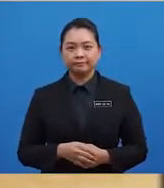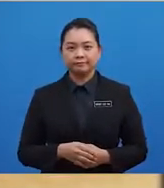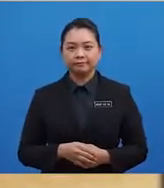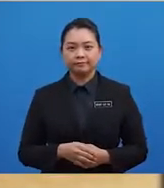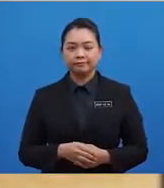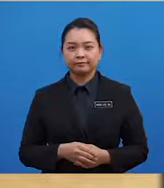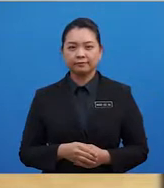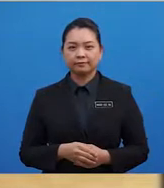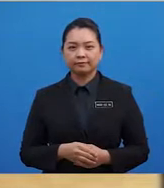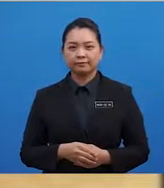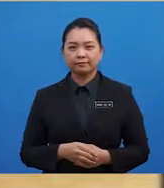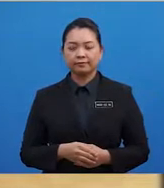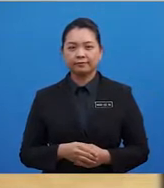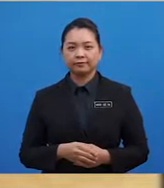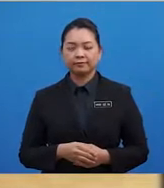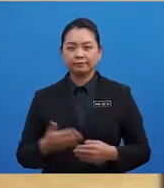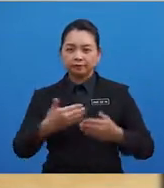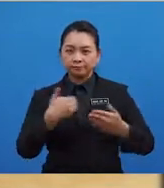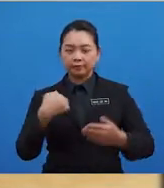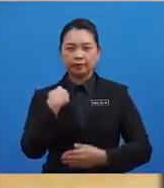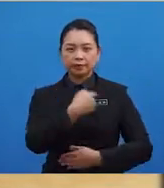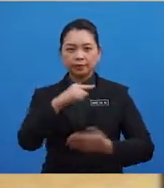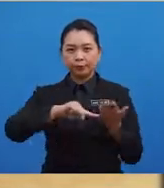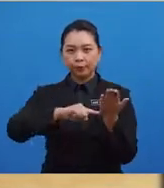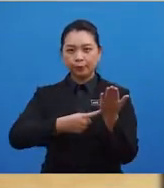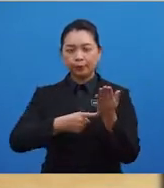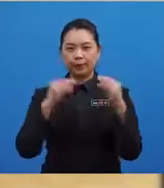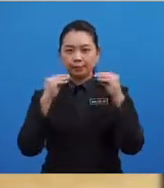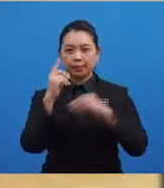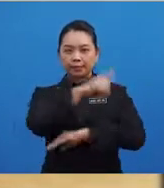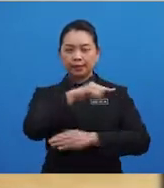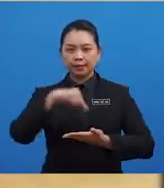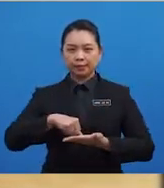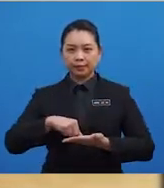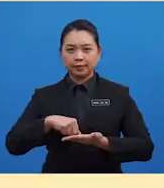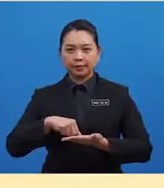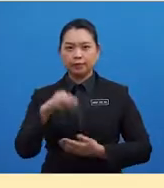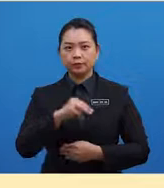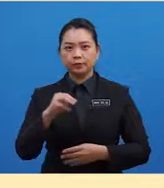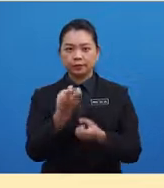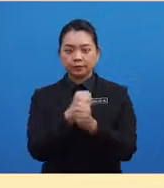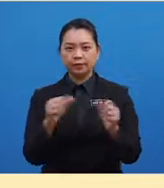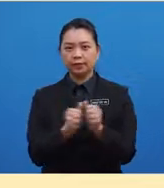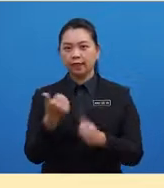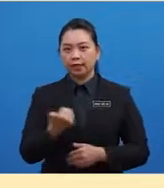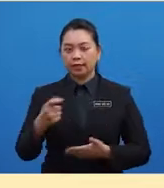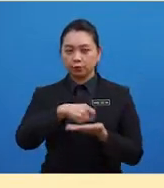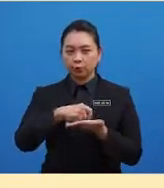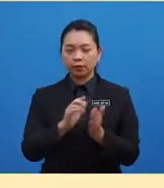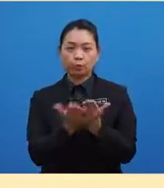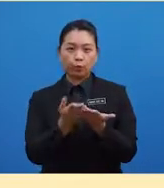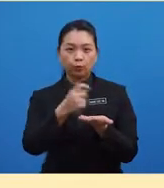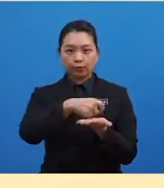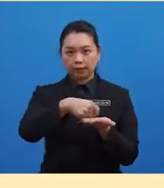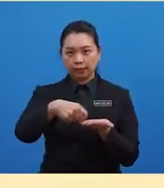Baiklah murid-murid, sebelum kita mulakan pembelajaran hari ini, diharap murid-murid bersedia dengan alat tulis dan buku